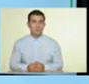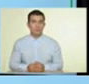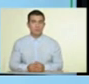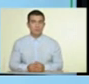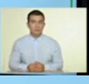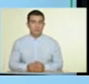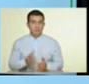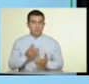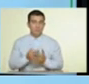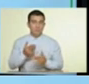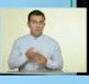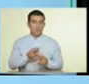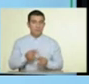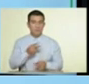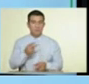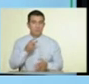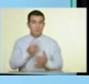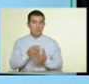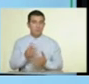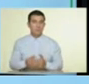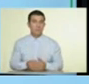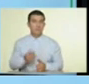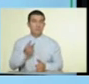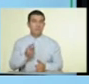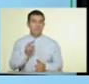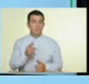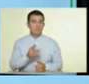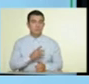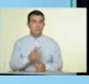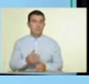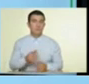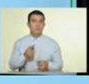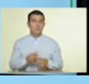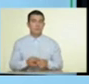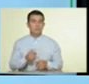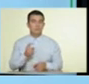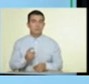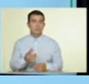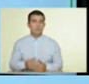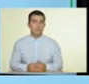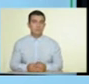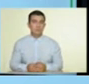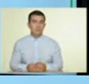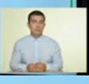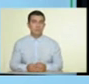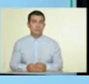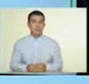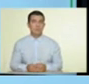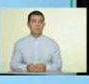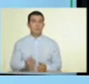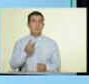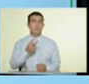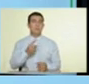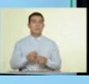biz tenglama tuzishimiz mumkin. Demak 2 kilogram bo'ldi, qo'shuv x. 2 qo'shuv